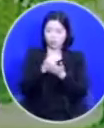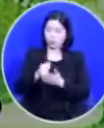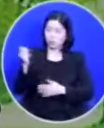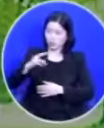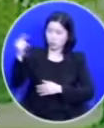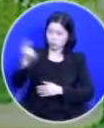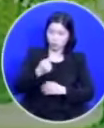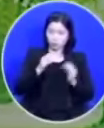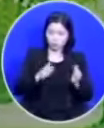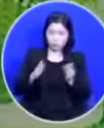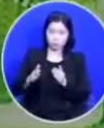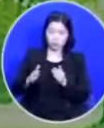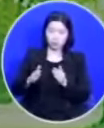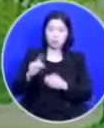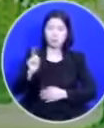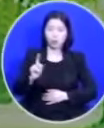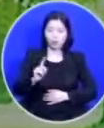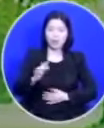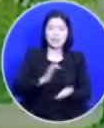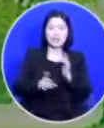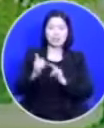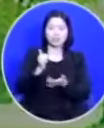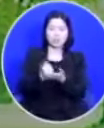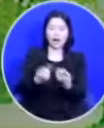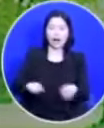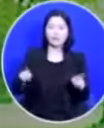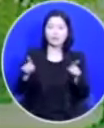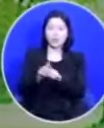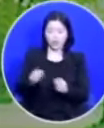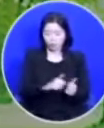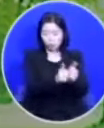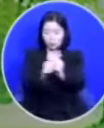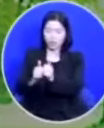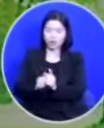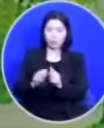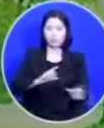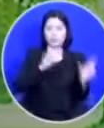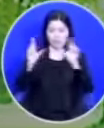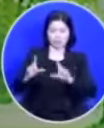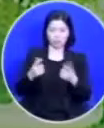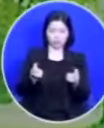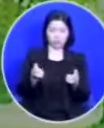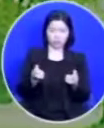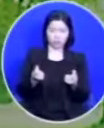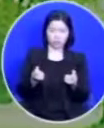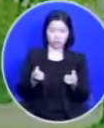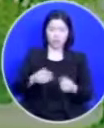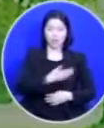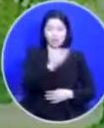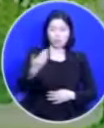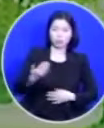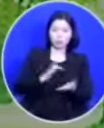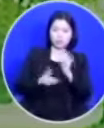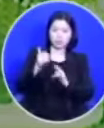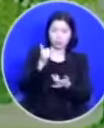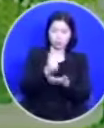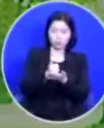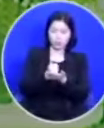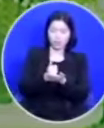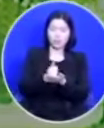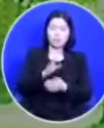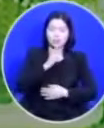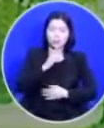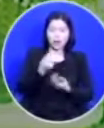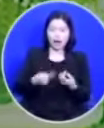준비하는 것은 예수님과 함께 동행하고 사는 겁니다 여러분이 예수님이 정말 여러분과 함께